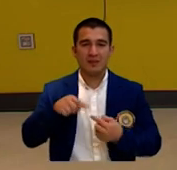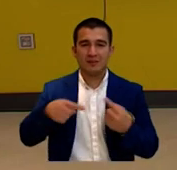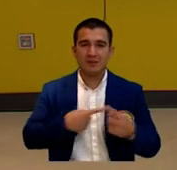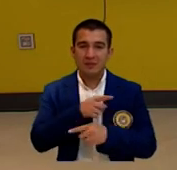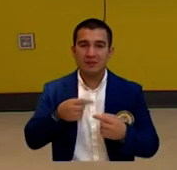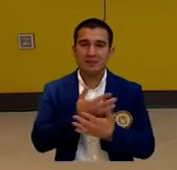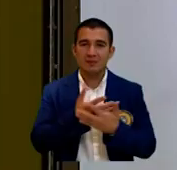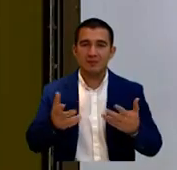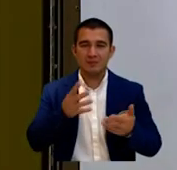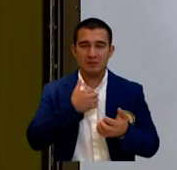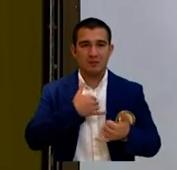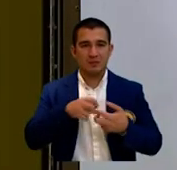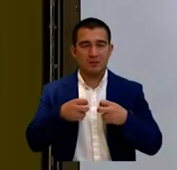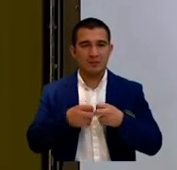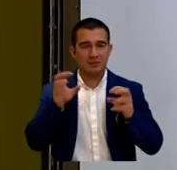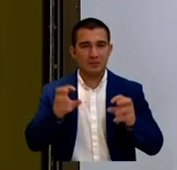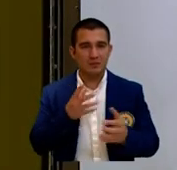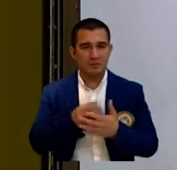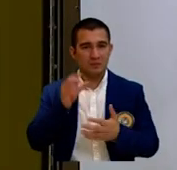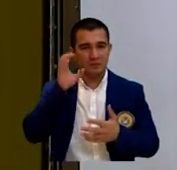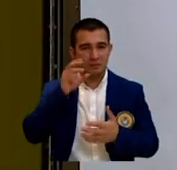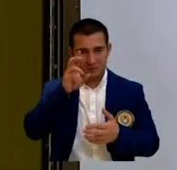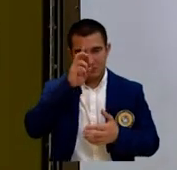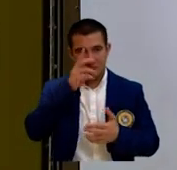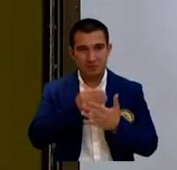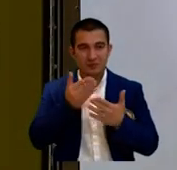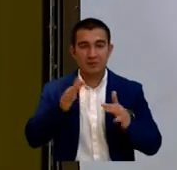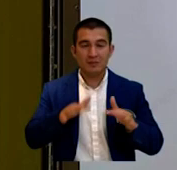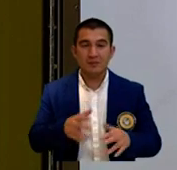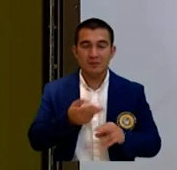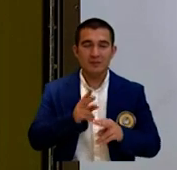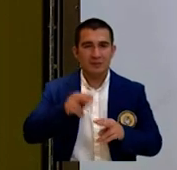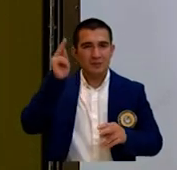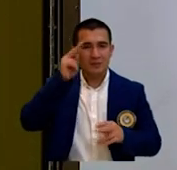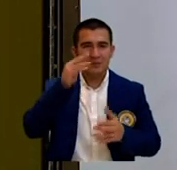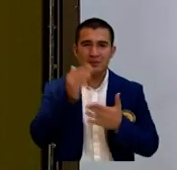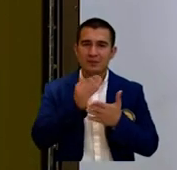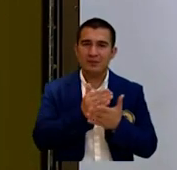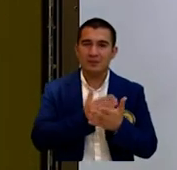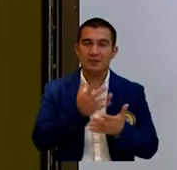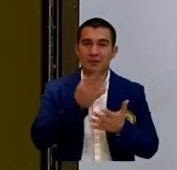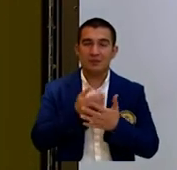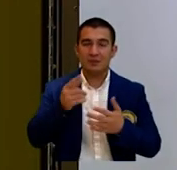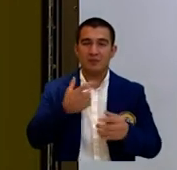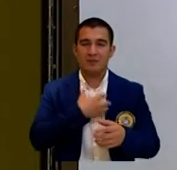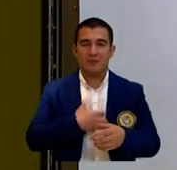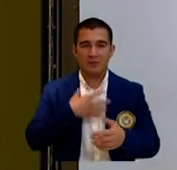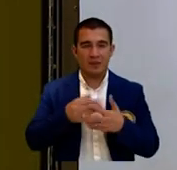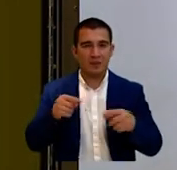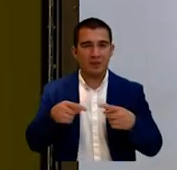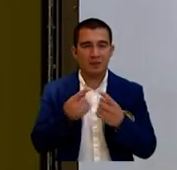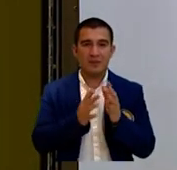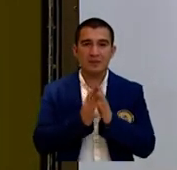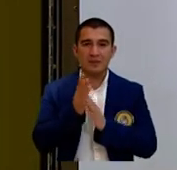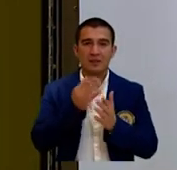nazardan juda ham muhim edi. Shuning uchun bu yerda ilm-fan sohasiga e'tibor qaratilib, O'rta